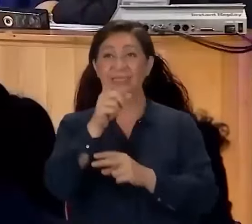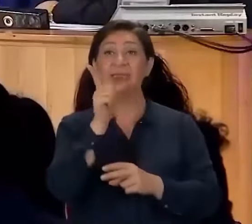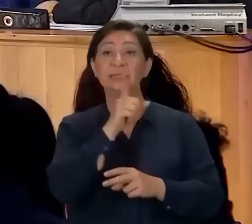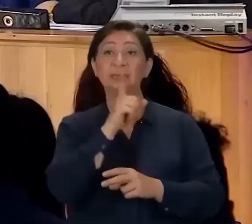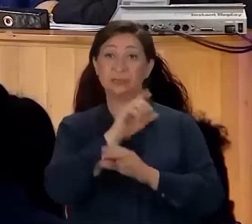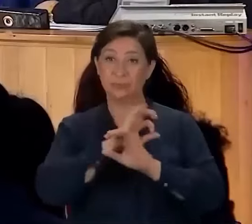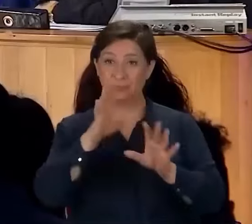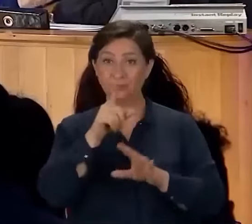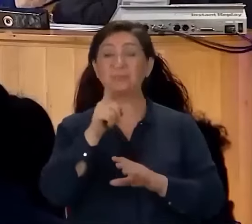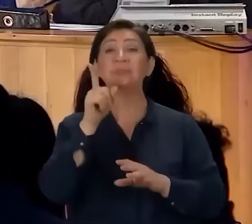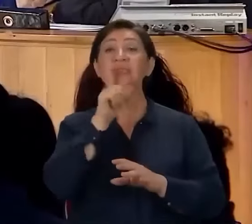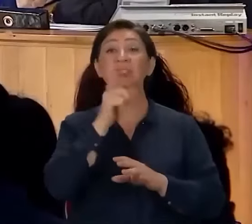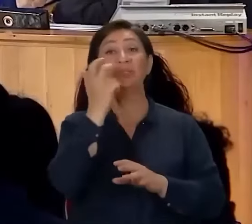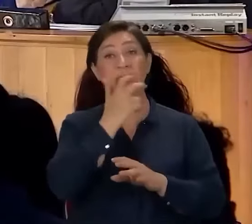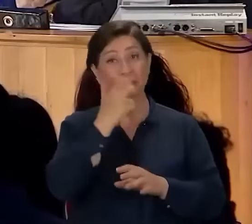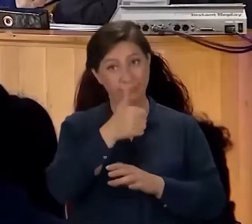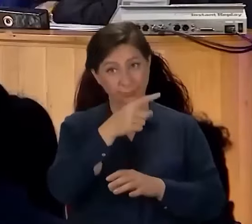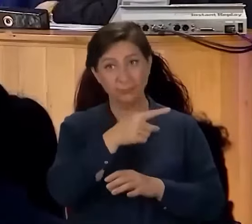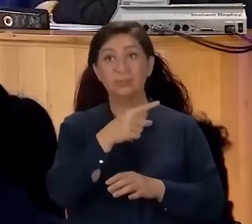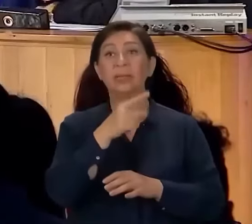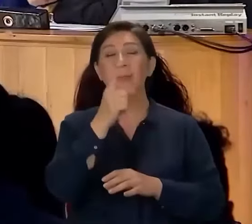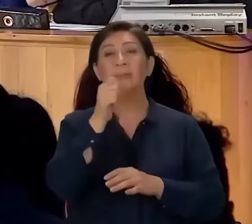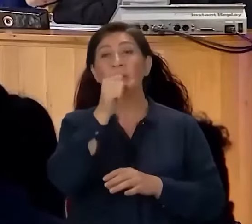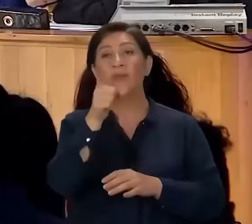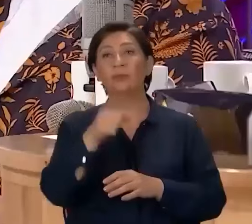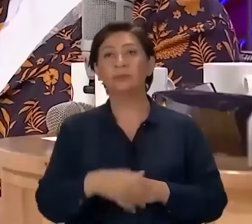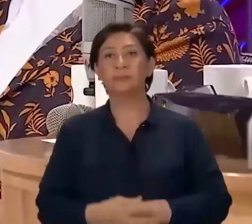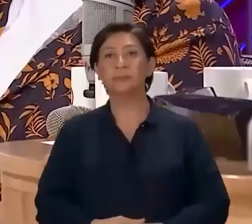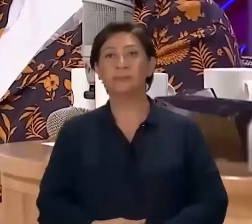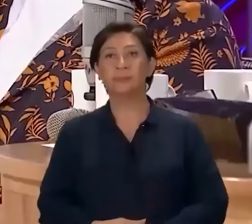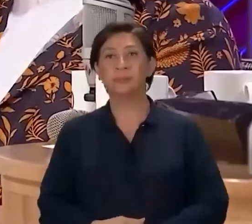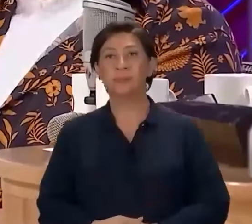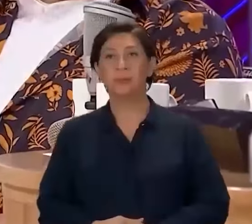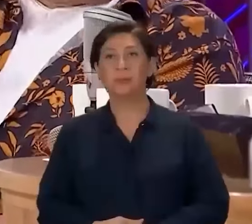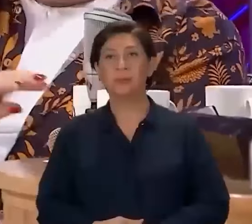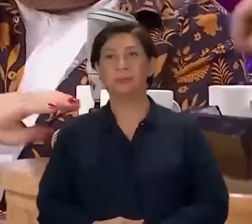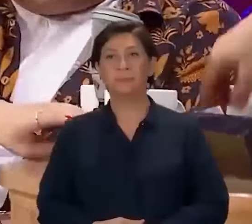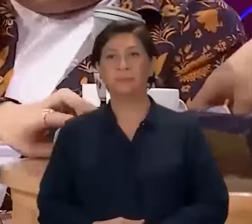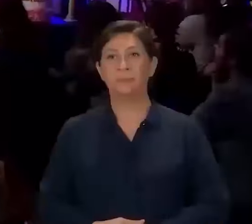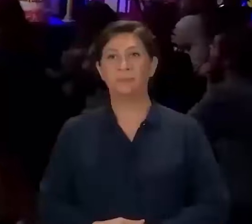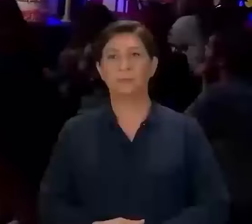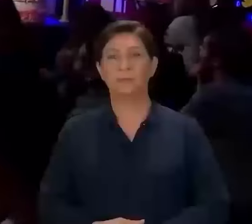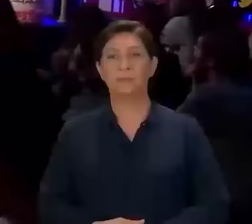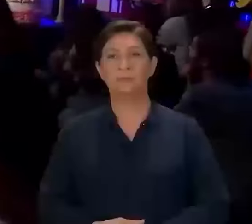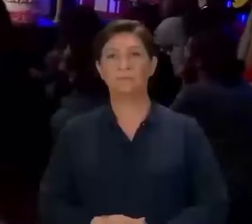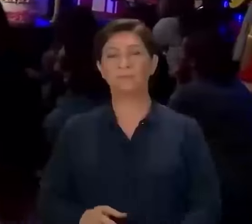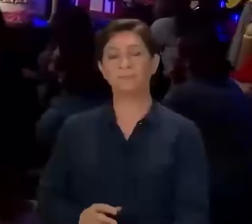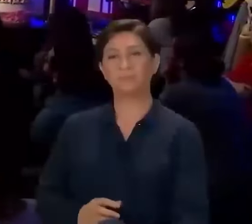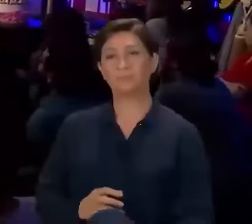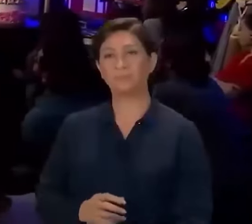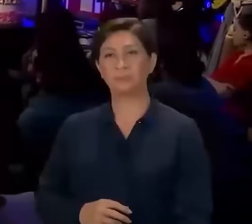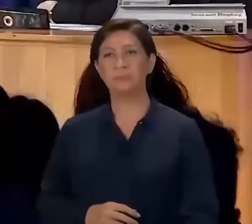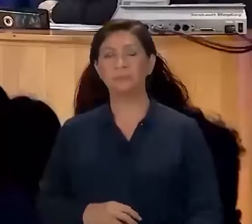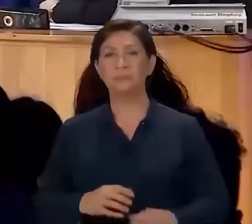çok iyi. Şükür. İngilizce şarkı da söylüyorsun. Evet. Bir mikrofonu alabilir misin rica etsem? Ben de sana ters... Özür dilerim, buradaymış. Ben